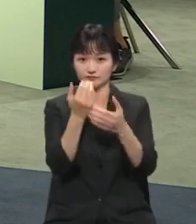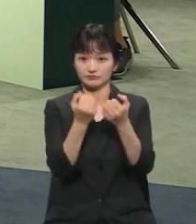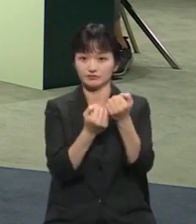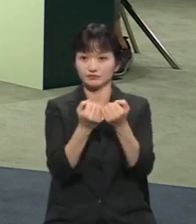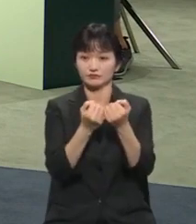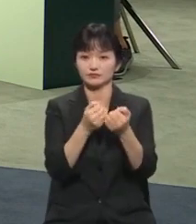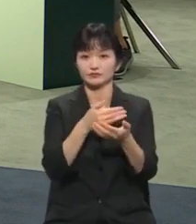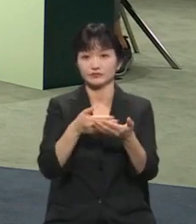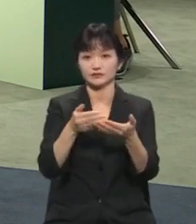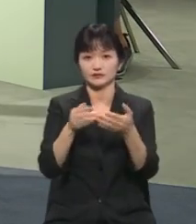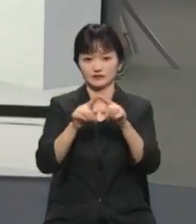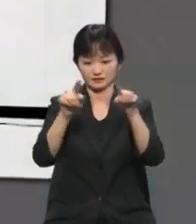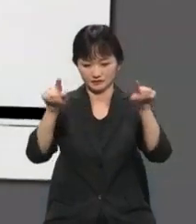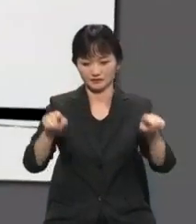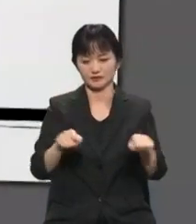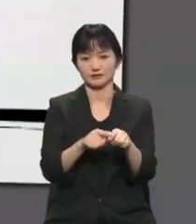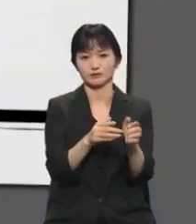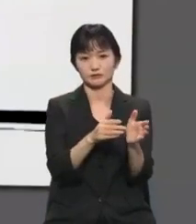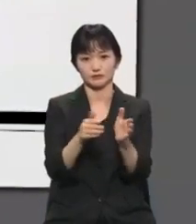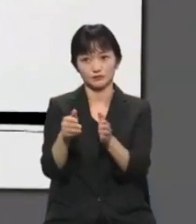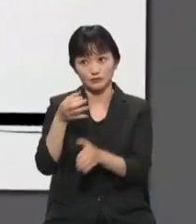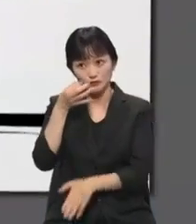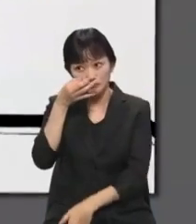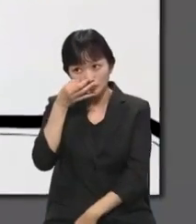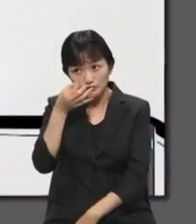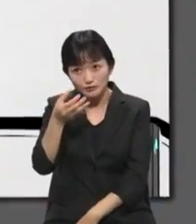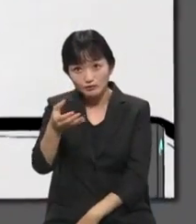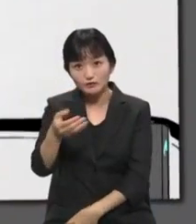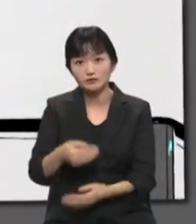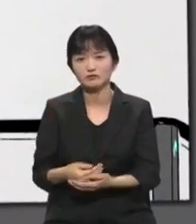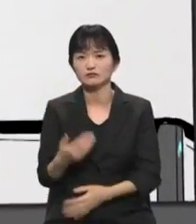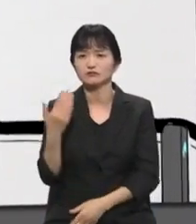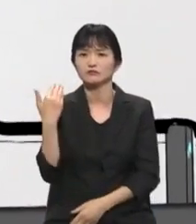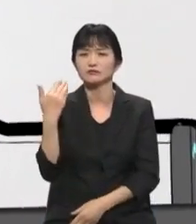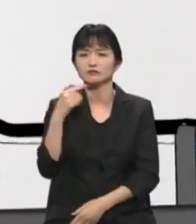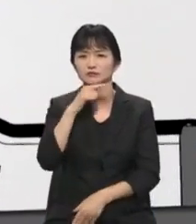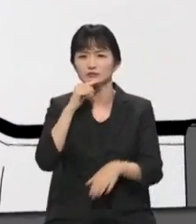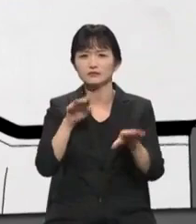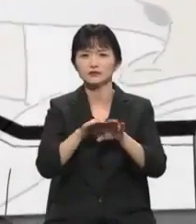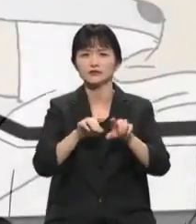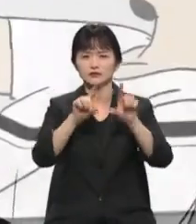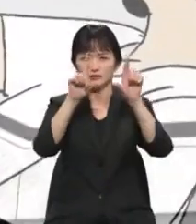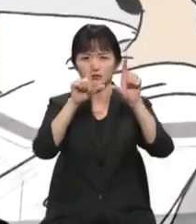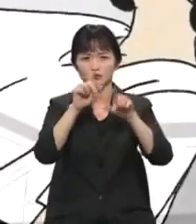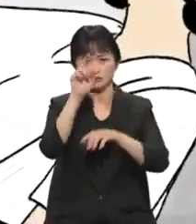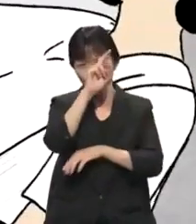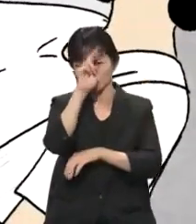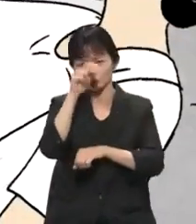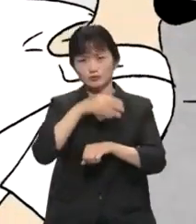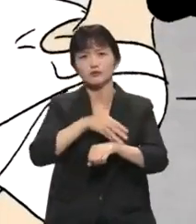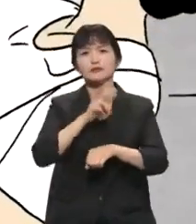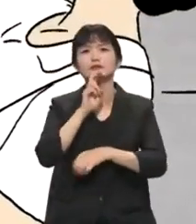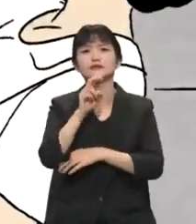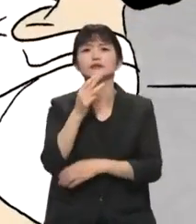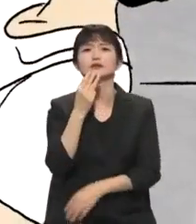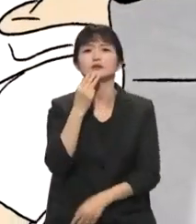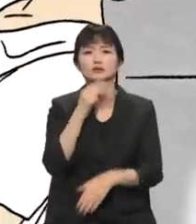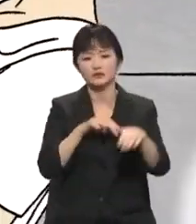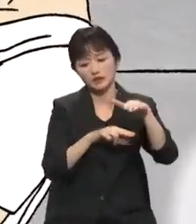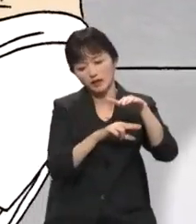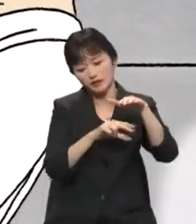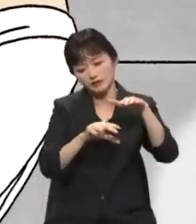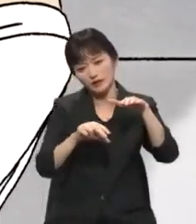위한 그림을 하나 준비했습니다 보면서 얘기를 할게요 지난 일요일 오후 4시쯤에 서울 지하철 등촌역